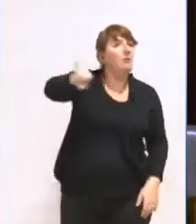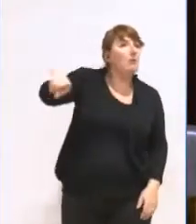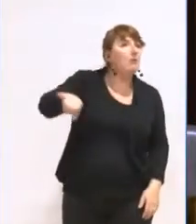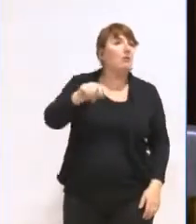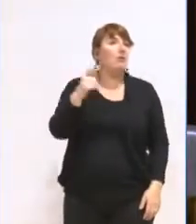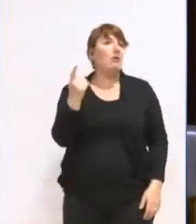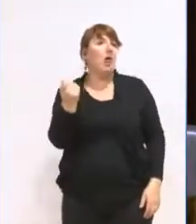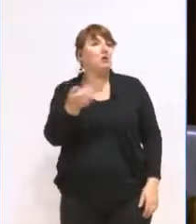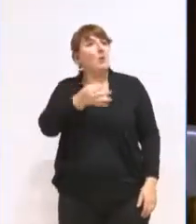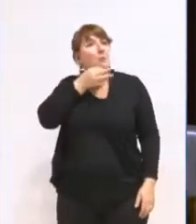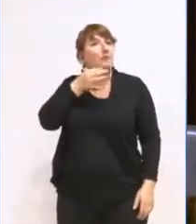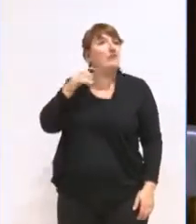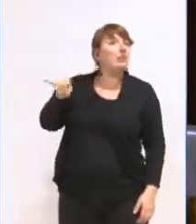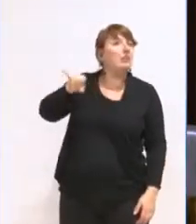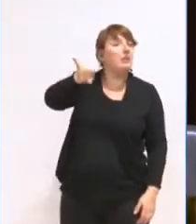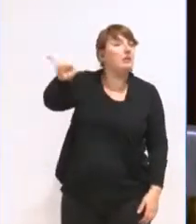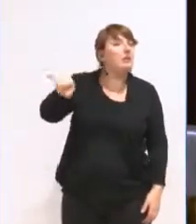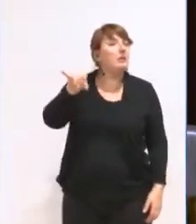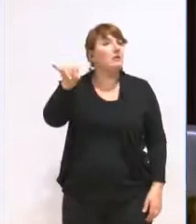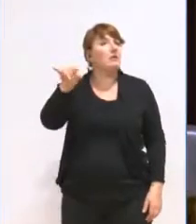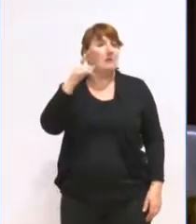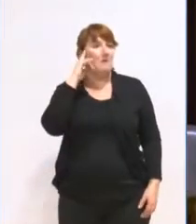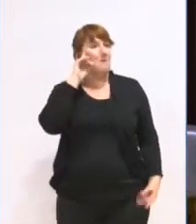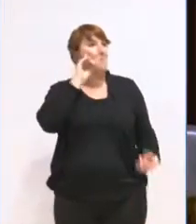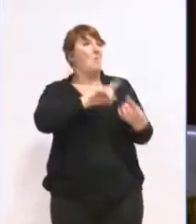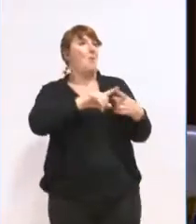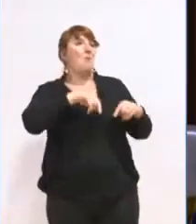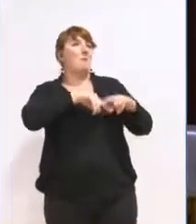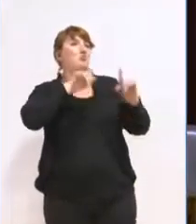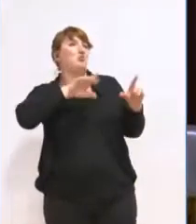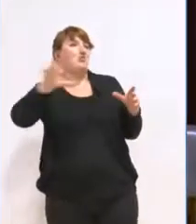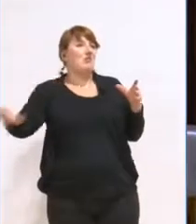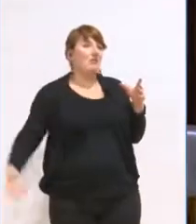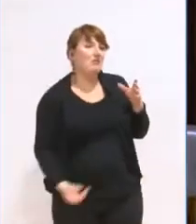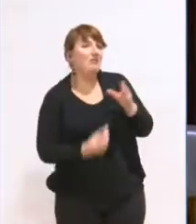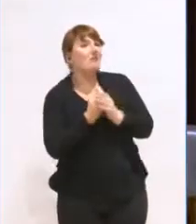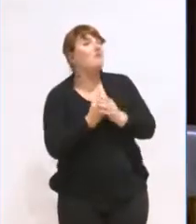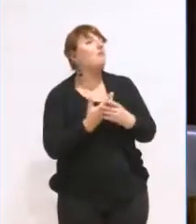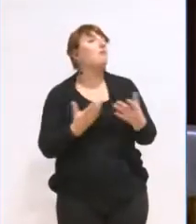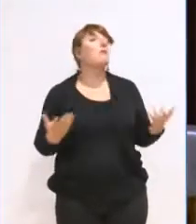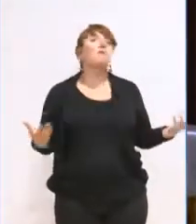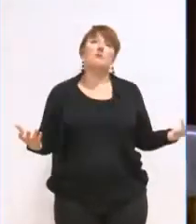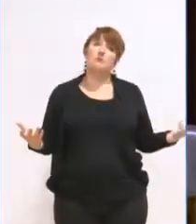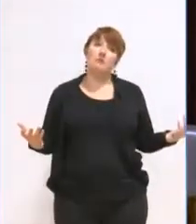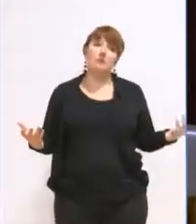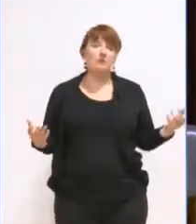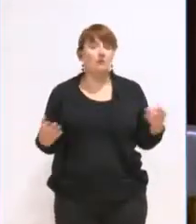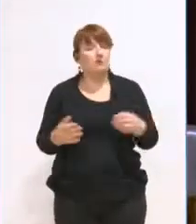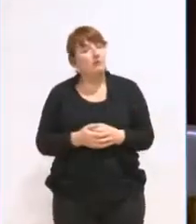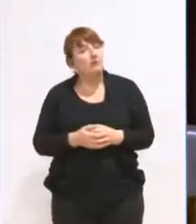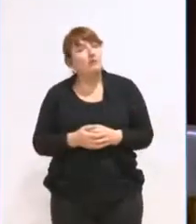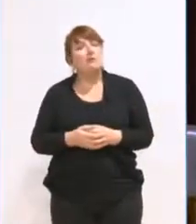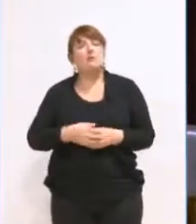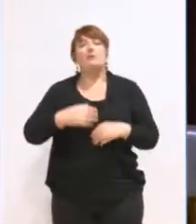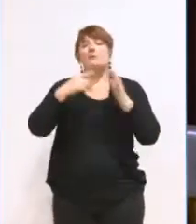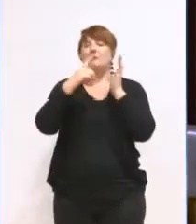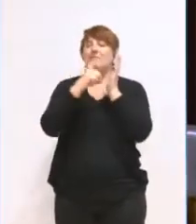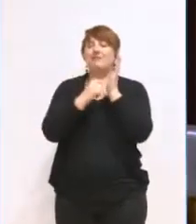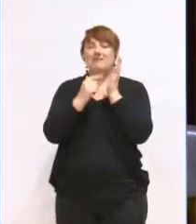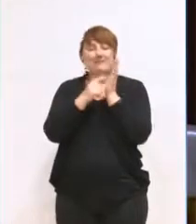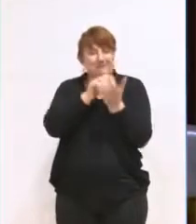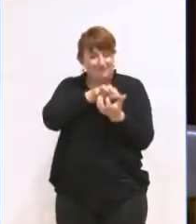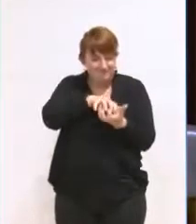récupérions ici au budget de la ville. Quand on parle de non-augmentation de produits fiscaux, ne pas évoquer